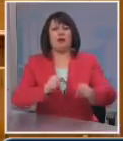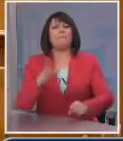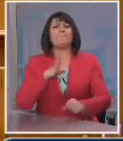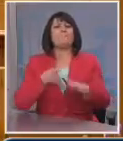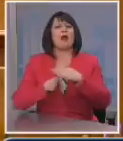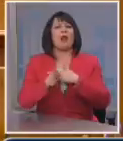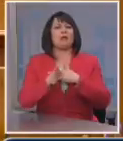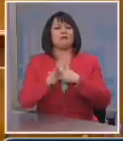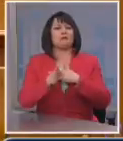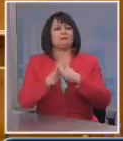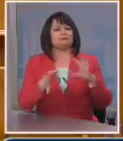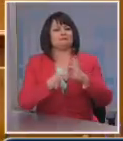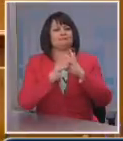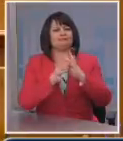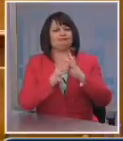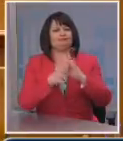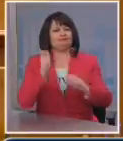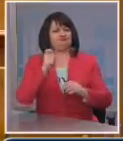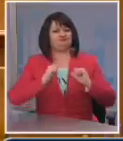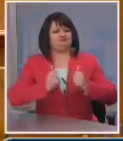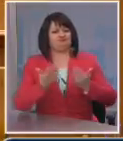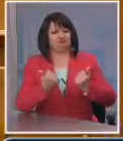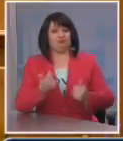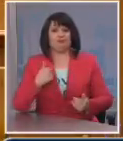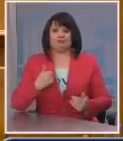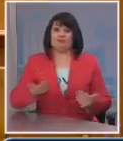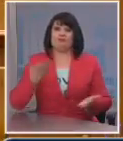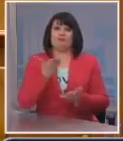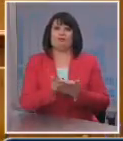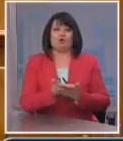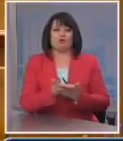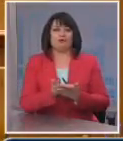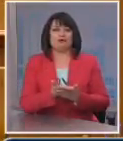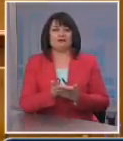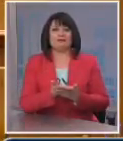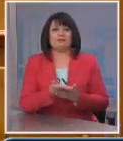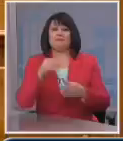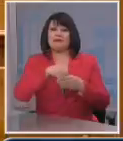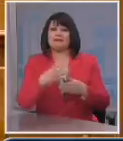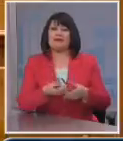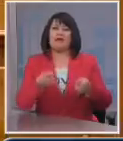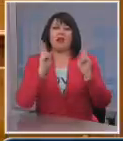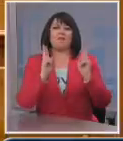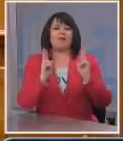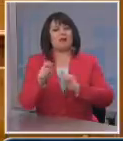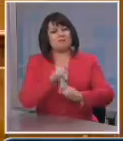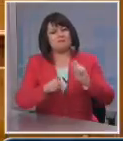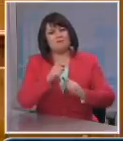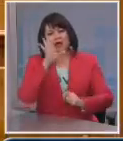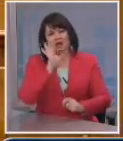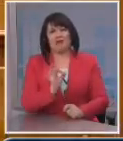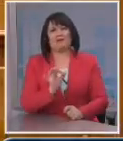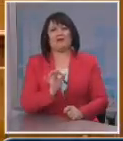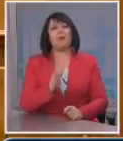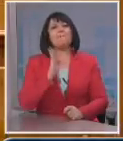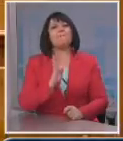σχέσεις, πολιτική ατολμία. Η δικιά μας πρόταση στηρίζεται στην ελπίδα που δημιουργεί αλήθεια. Διότι μόνο έτσι